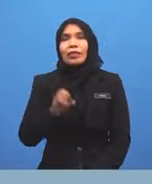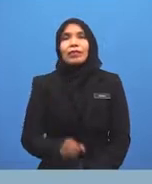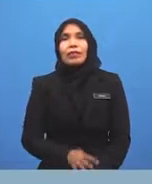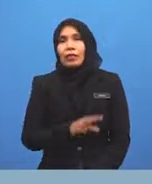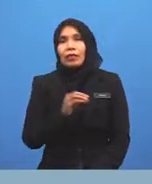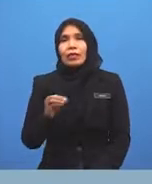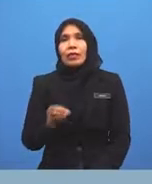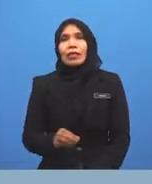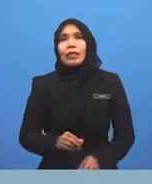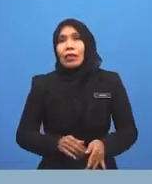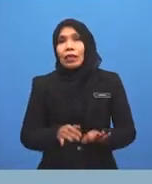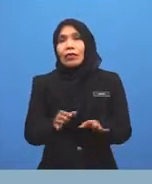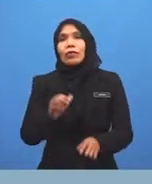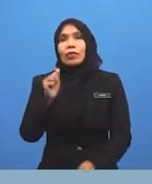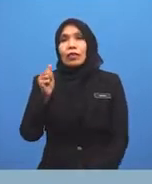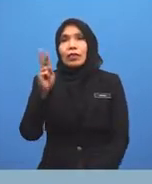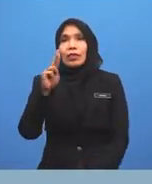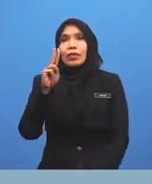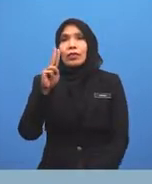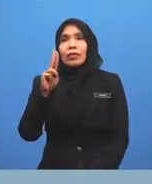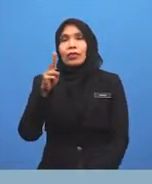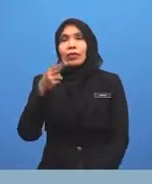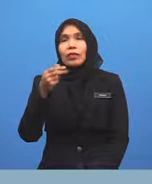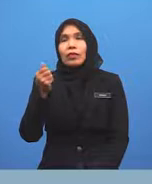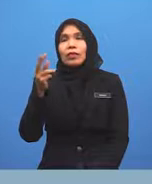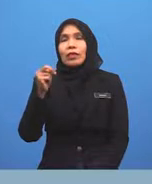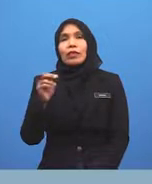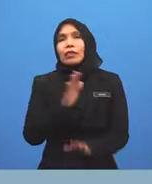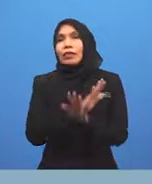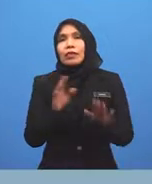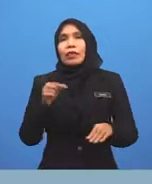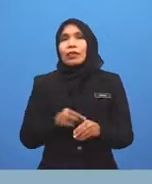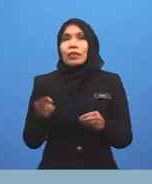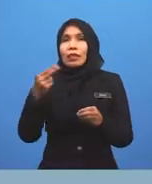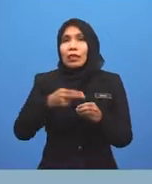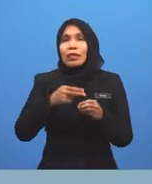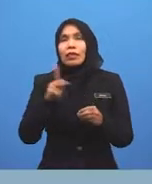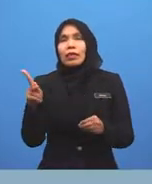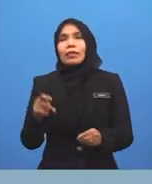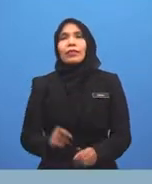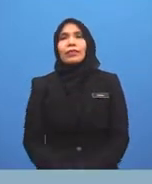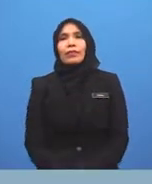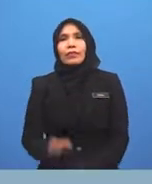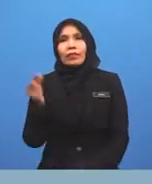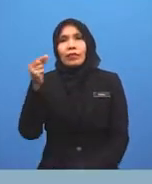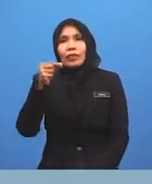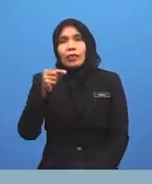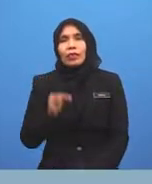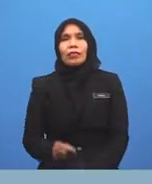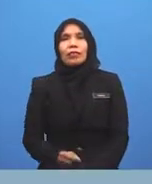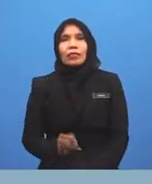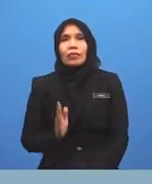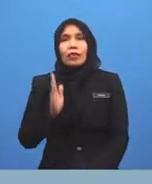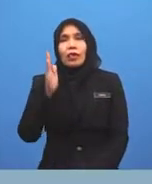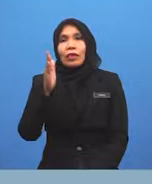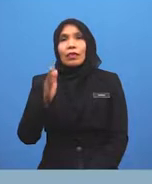juga tidak dihasilkan. Pada ketika ini, jarum galvanometer akan kembali